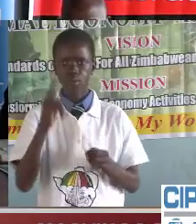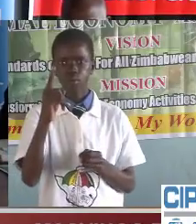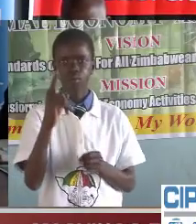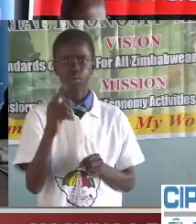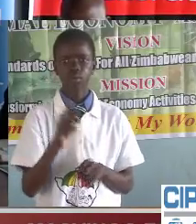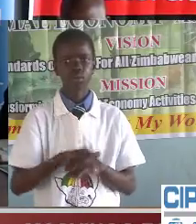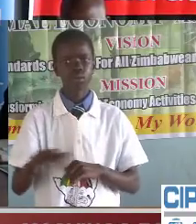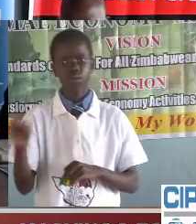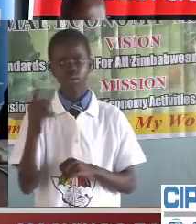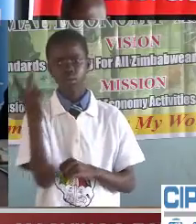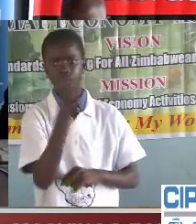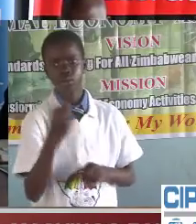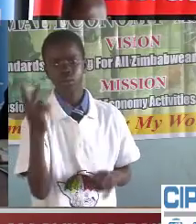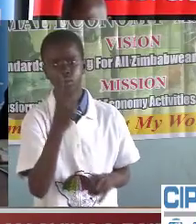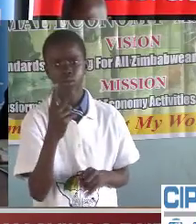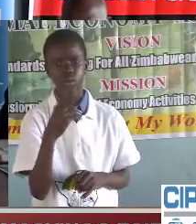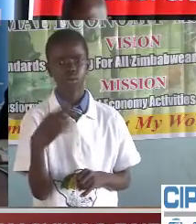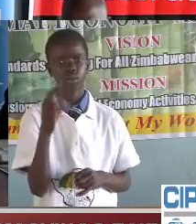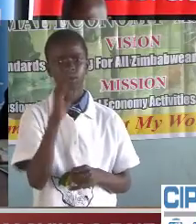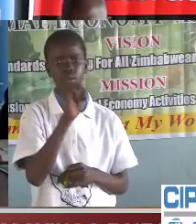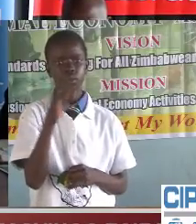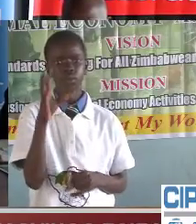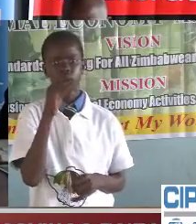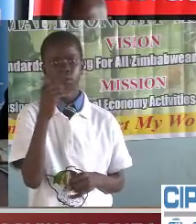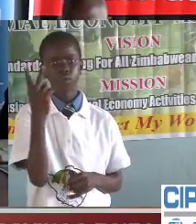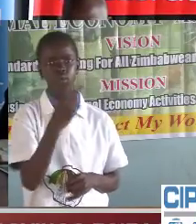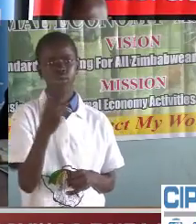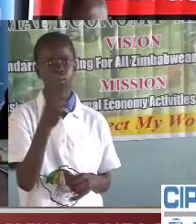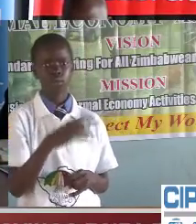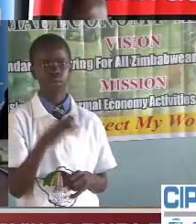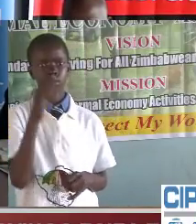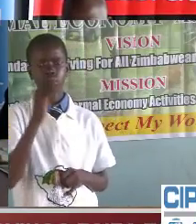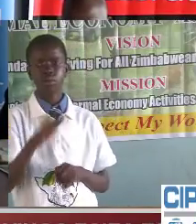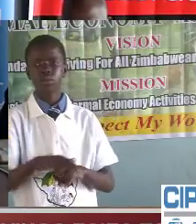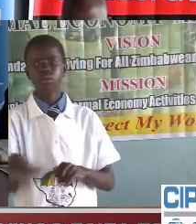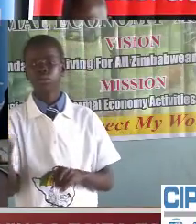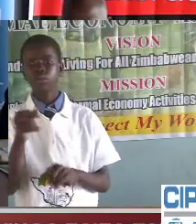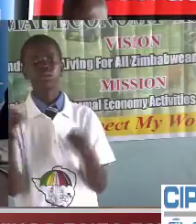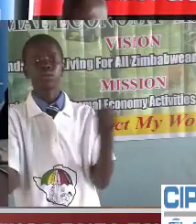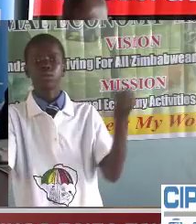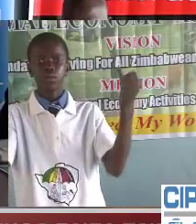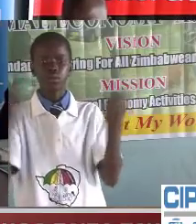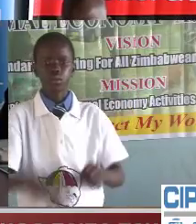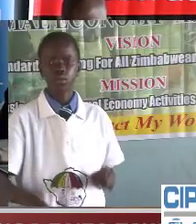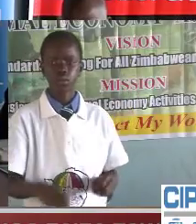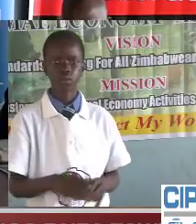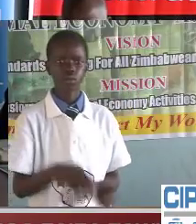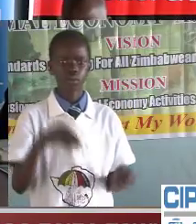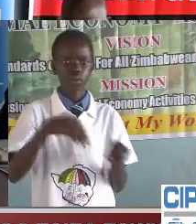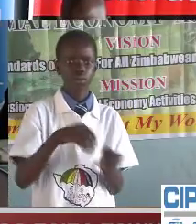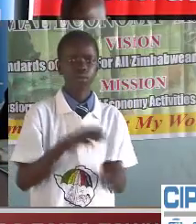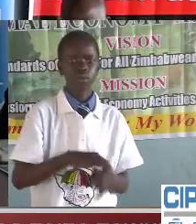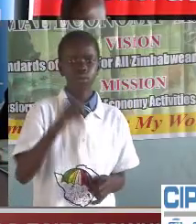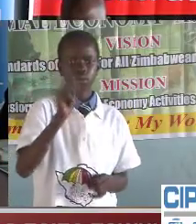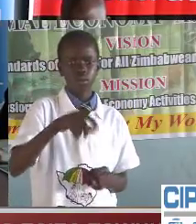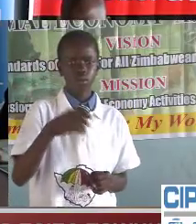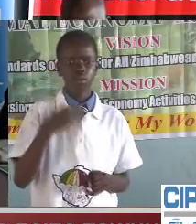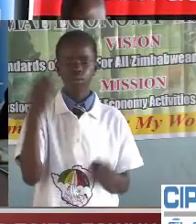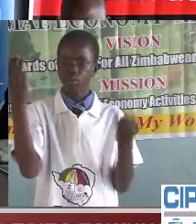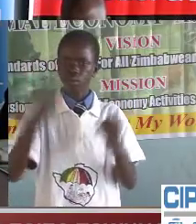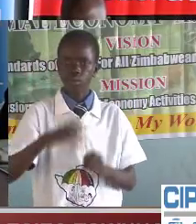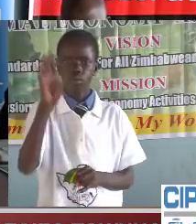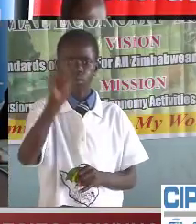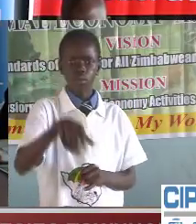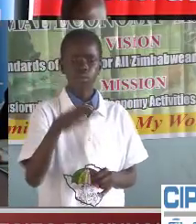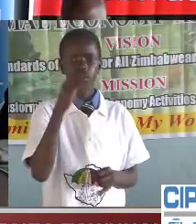panonzi tinoda $2 nekanzo, handidzi umwe musi waona kutengesa munhu wese une mabhero ake ukaenda pachiti mapepa munhu wese unenge ane mabhero nguva yechando